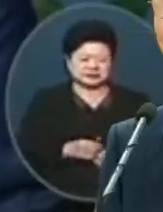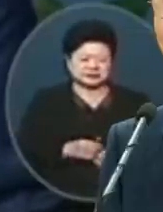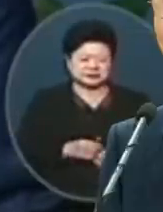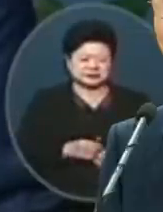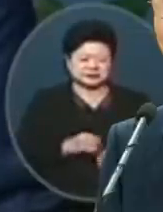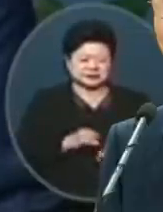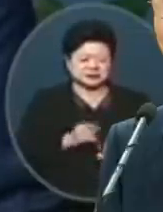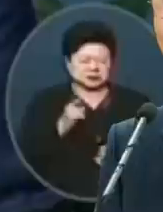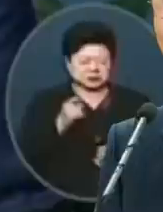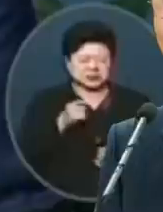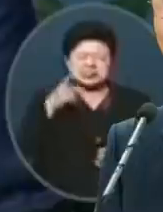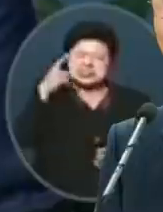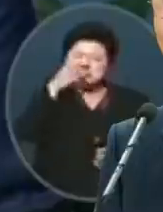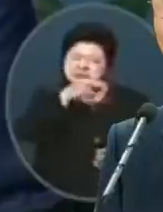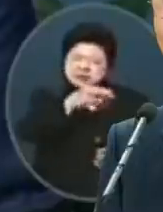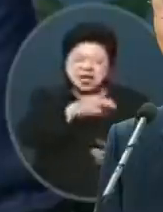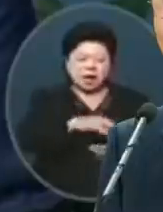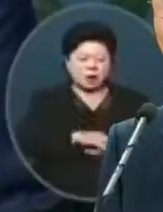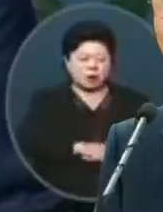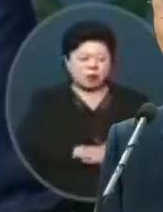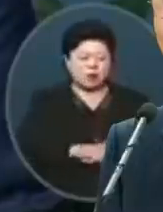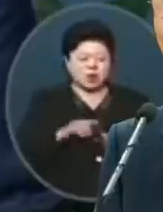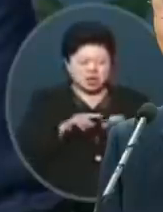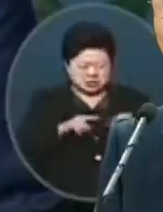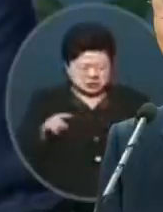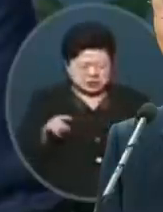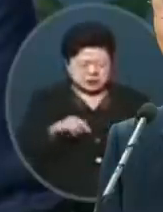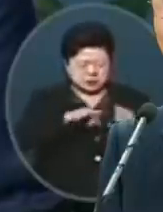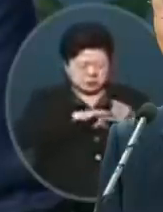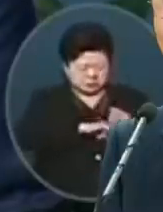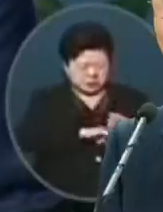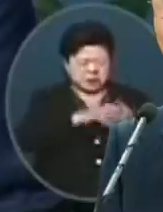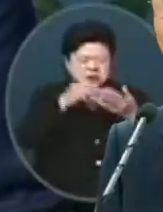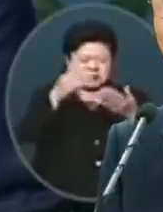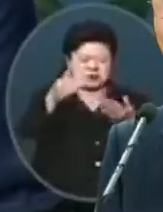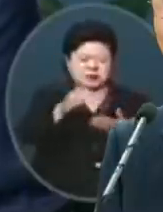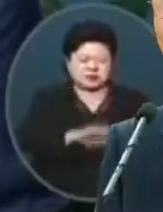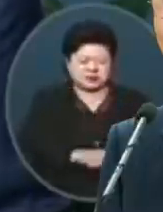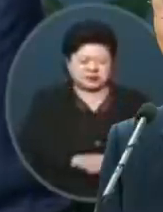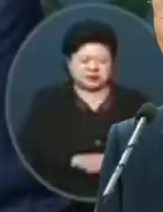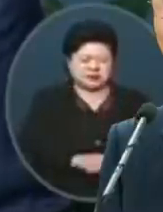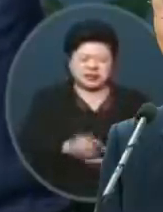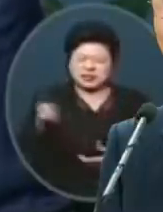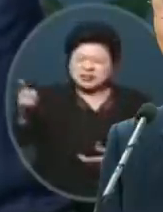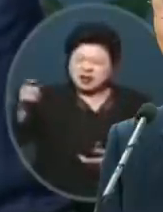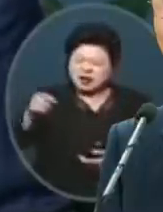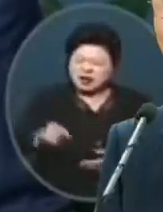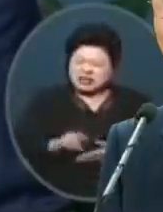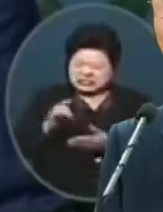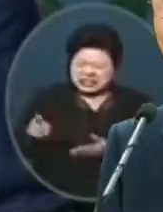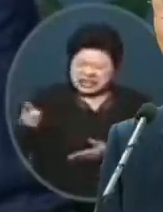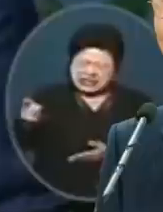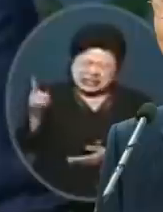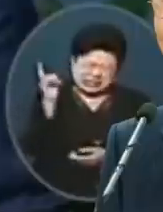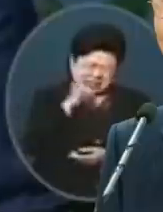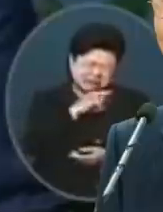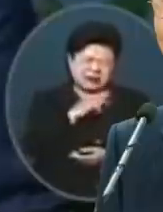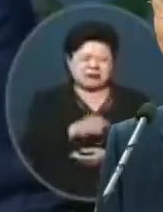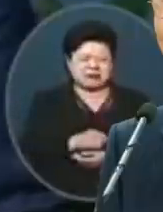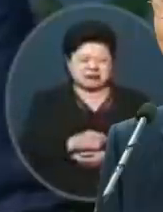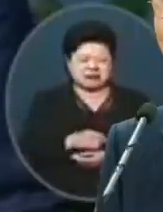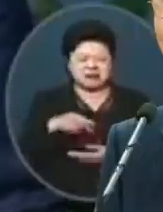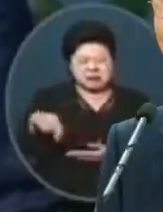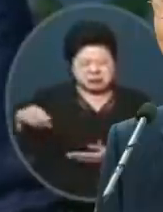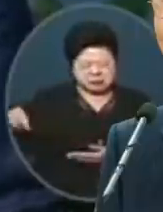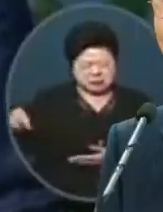꼭 한 번씩 금식 기도하고 십일조 꼭 드리고 저쪽에 있는 저 세리처럼